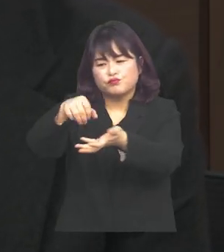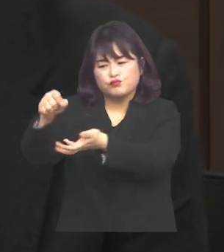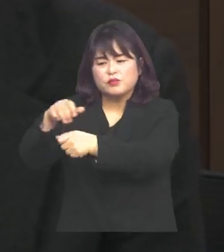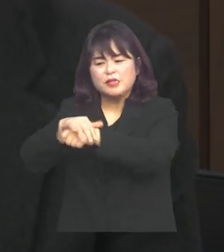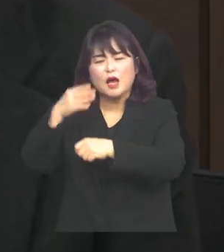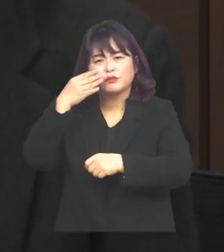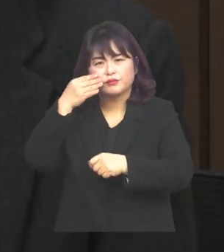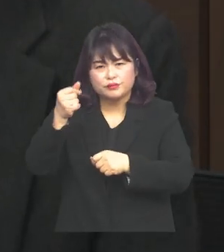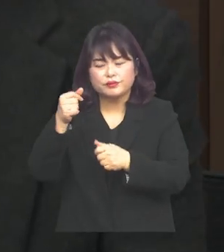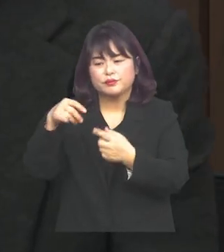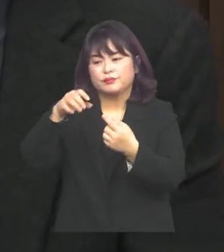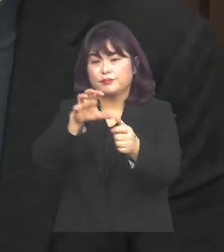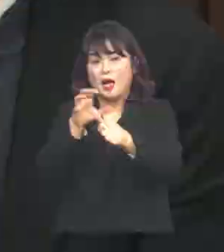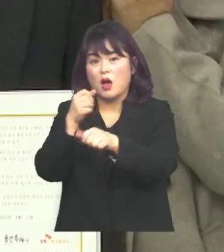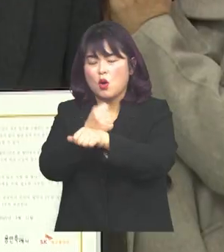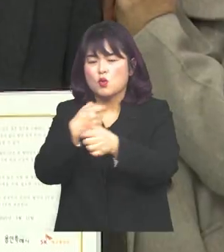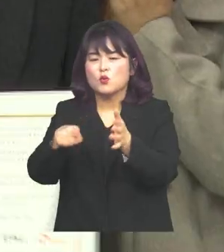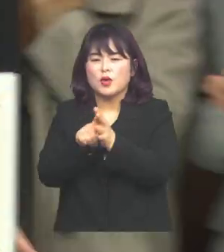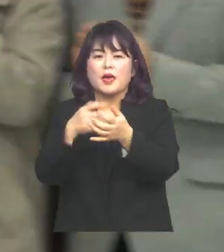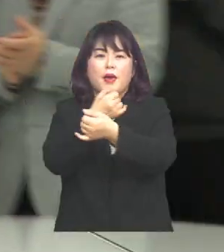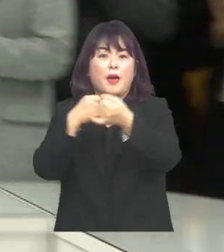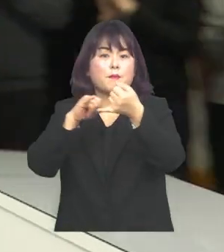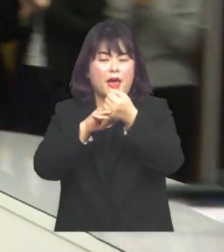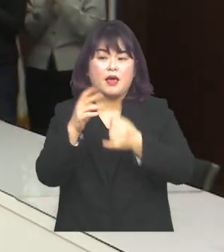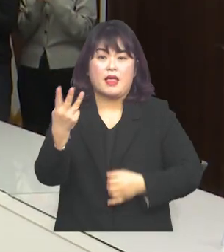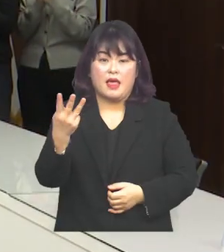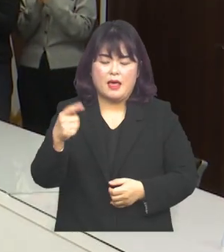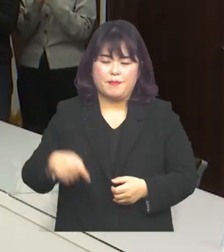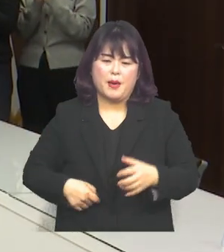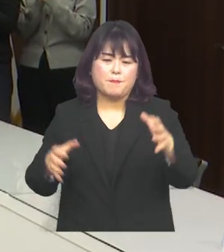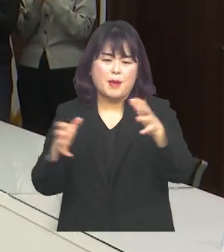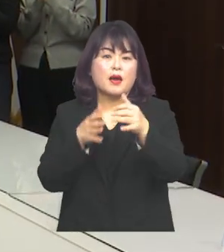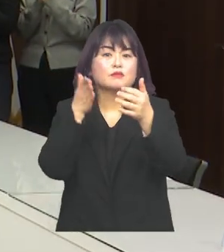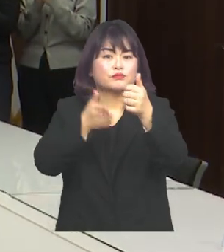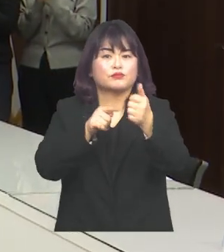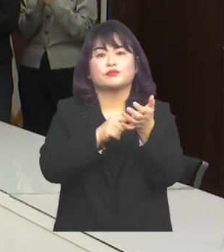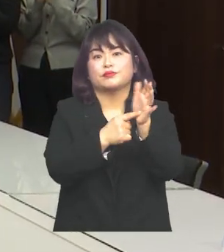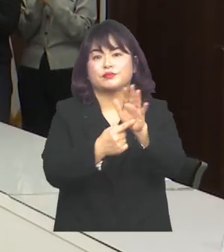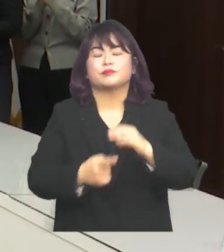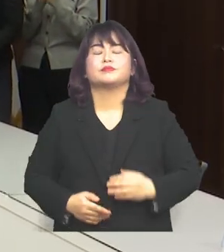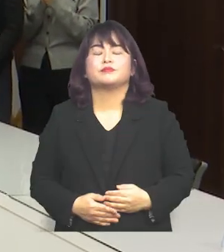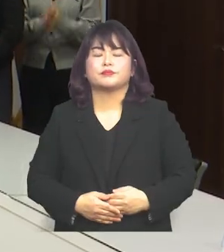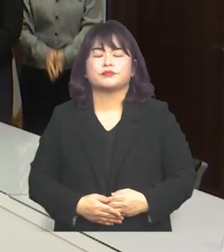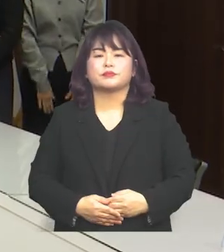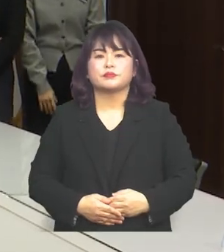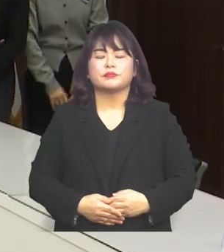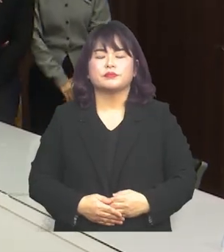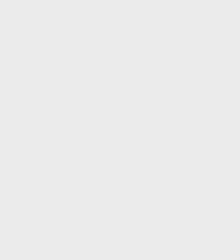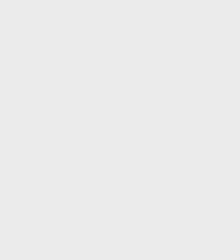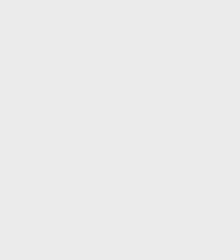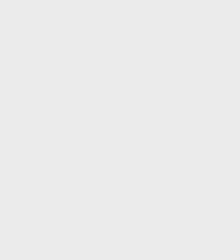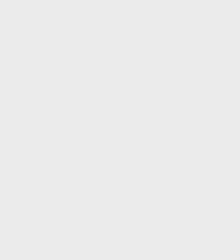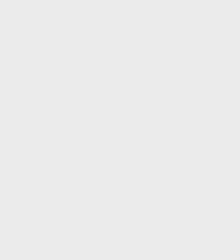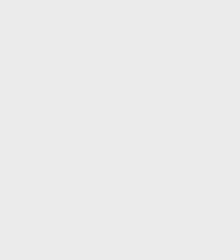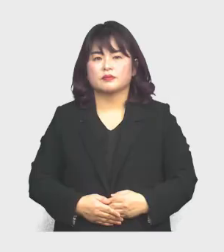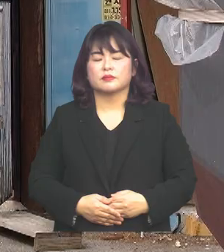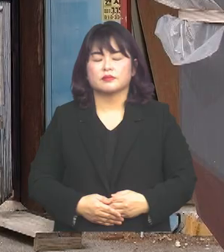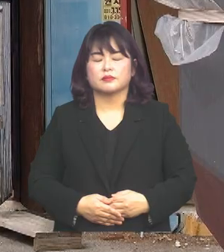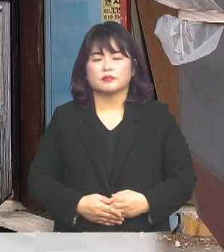원활하게 수거돼 다시 활용될 수 있도록 협약을 맺은 세 개 기관이 적극 협력하자고 말했습니다.